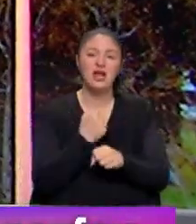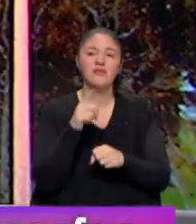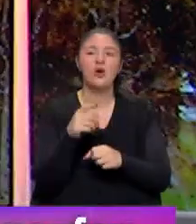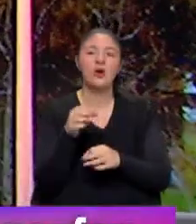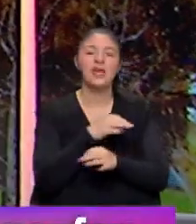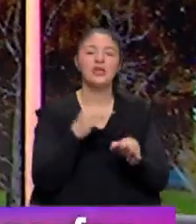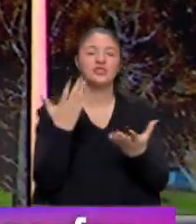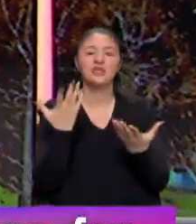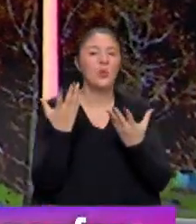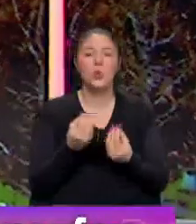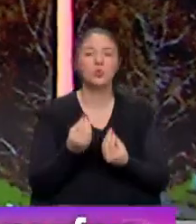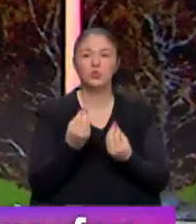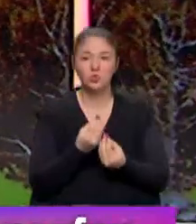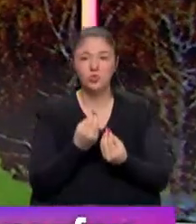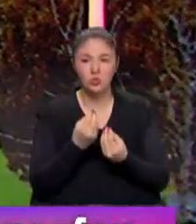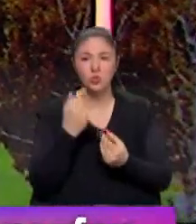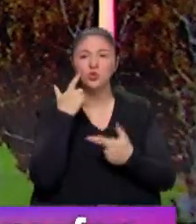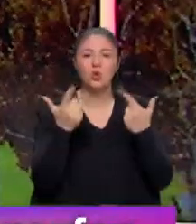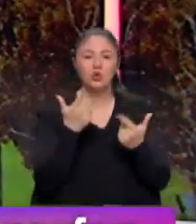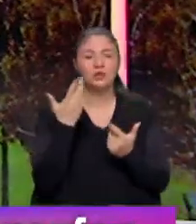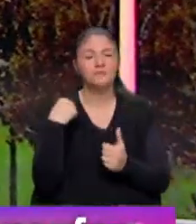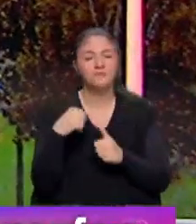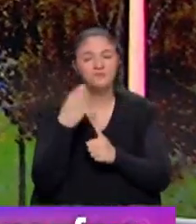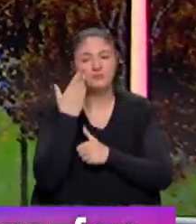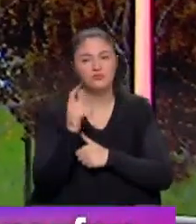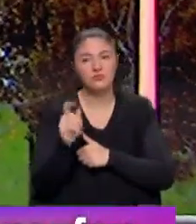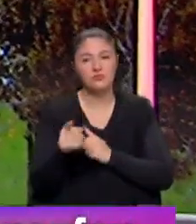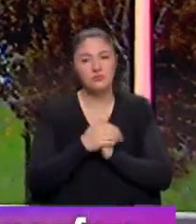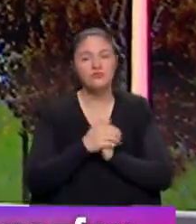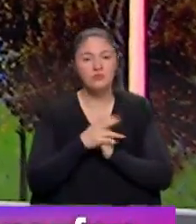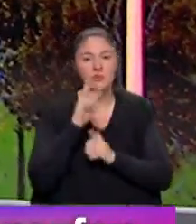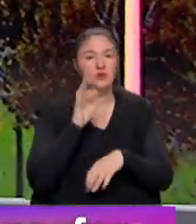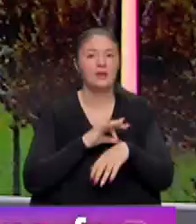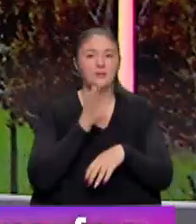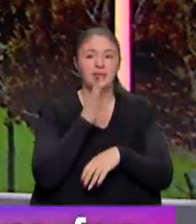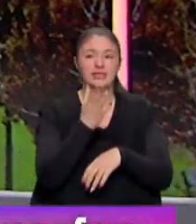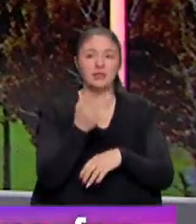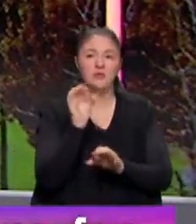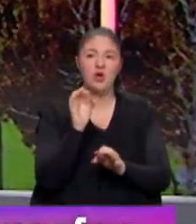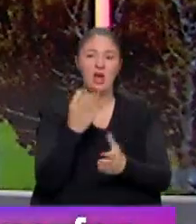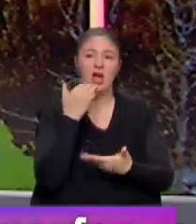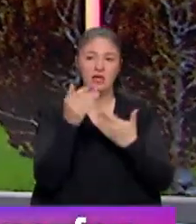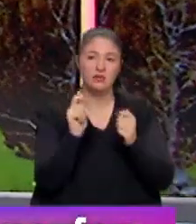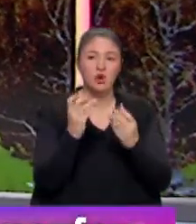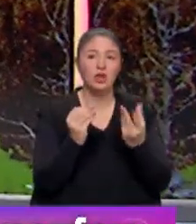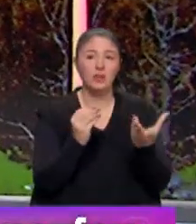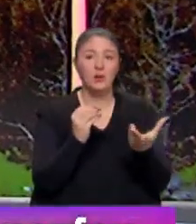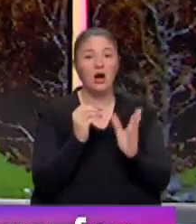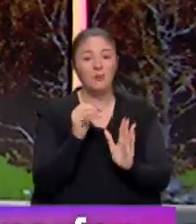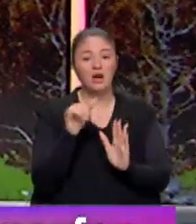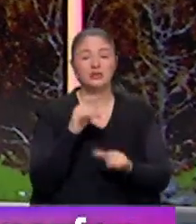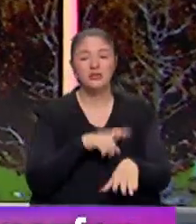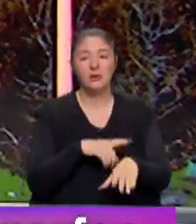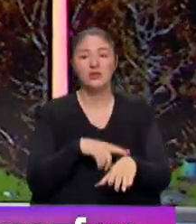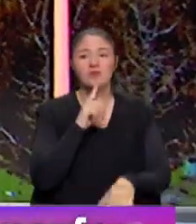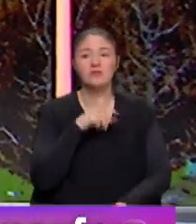bu operasyonun nasıl gerçekleştiğinin görüntülerini de yine ekranlarınıza getireceğiz. Son dakika bilgisini bu şekilde aktarmış olalım ama aynı